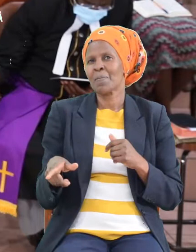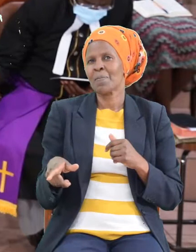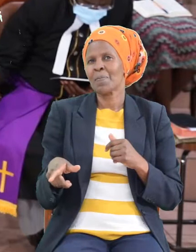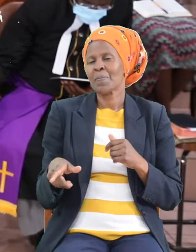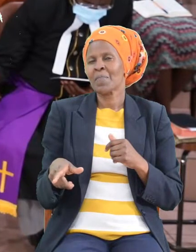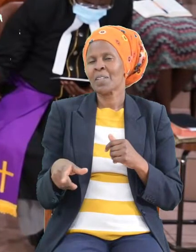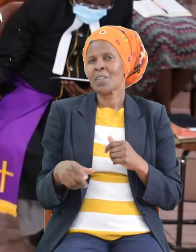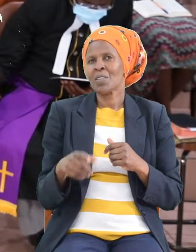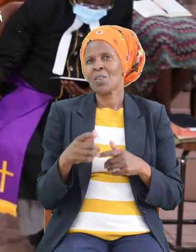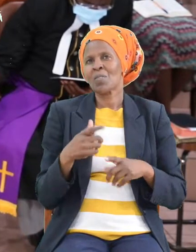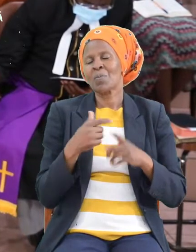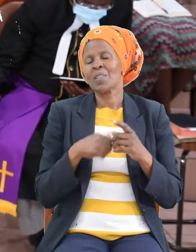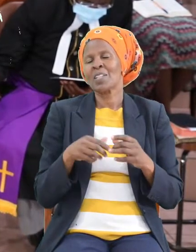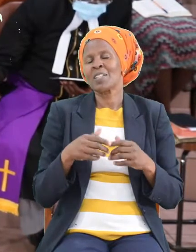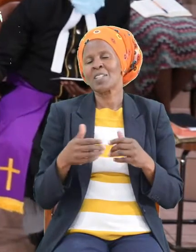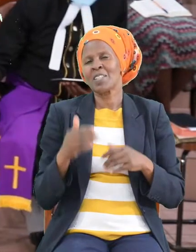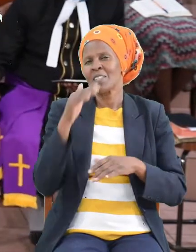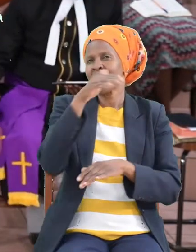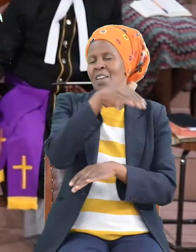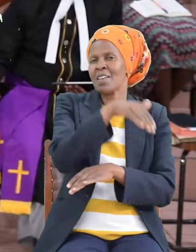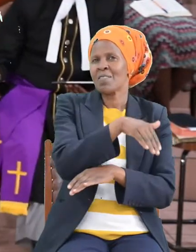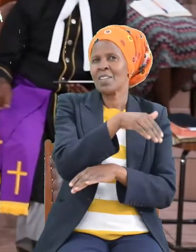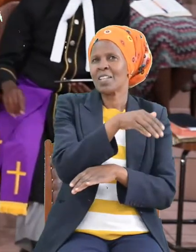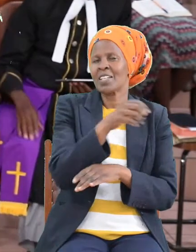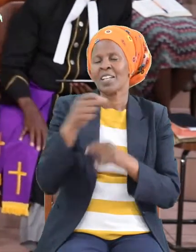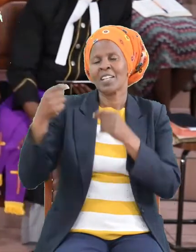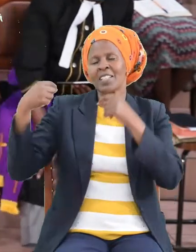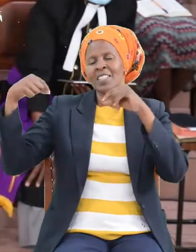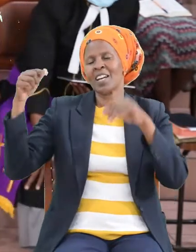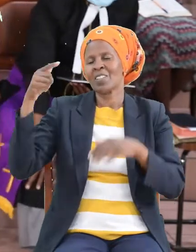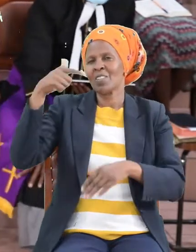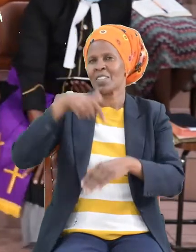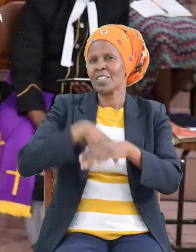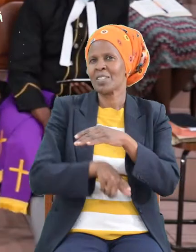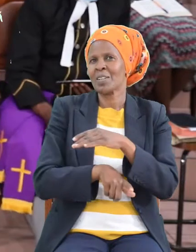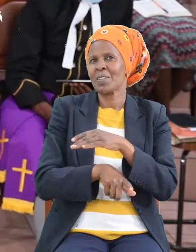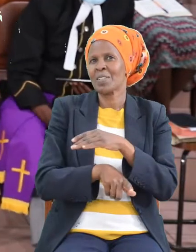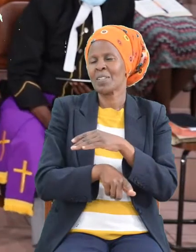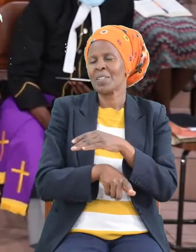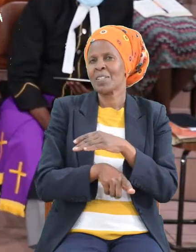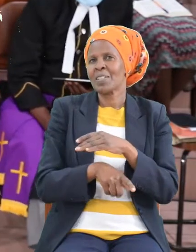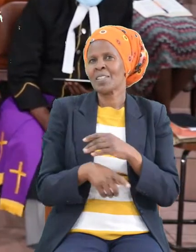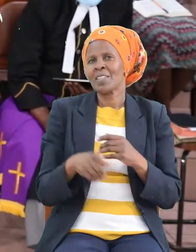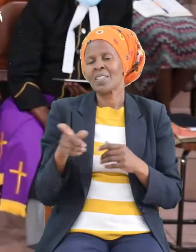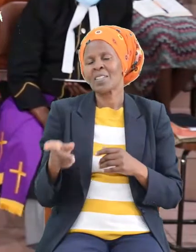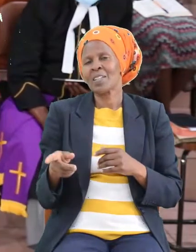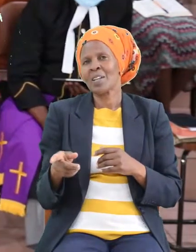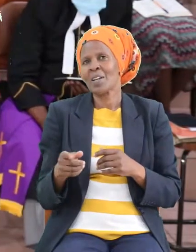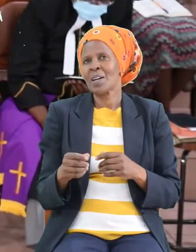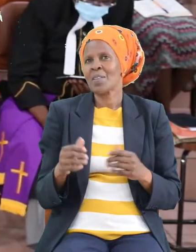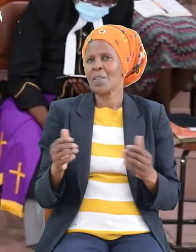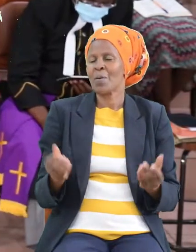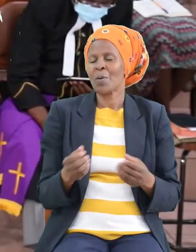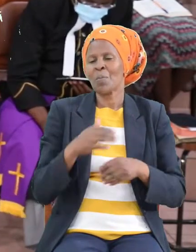Akawatumikia. Hata kulipokuwa njioni na jua limekwisha kuchwa, walikuwa